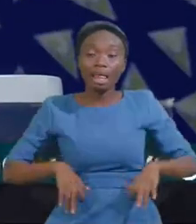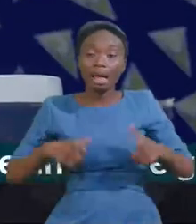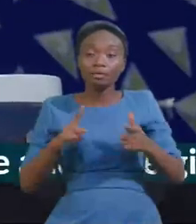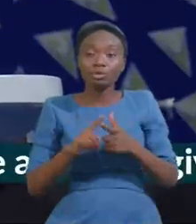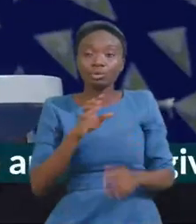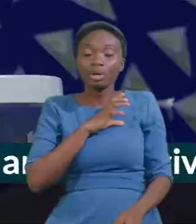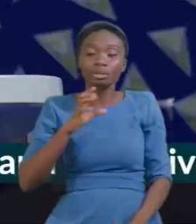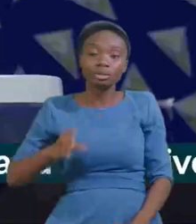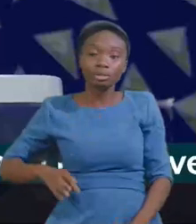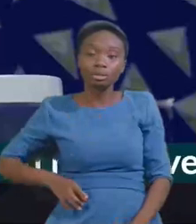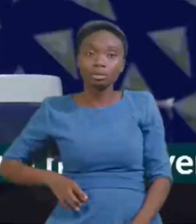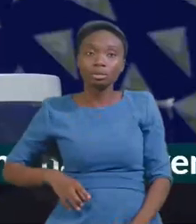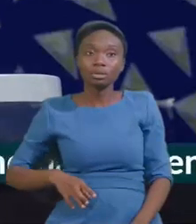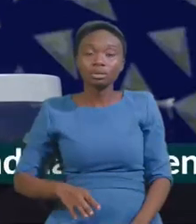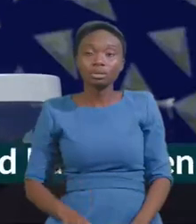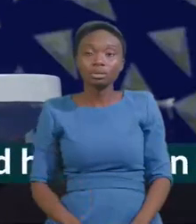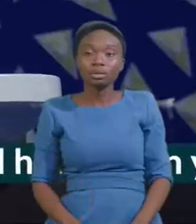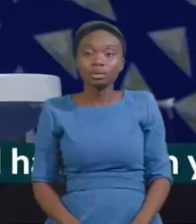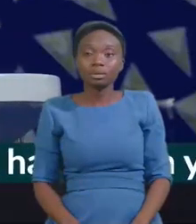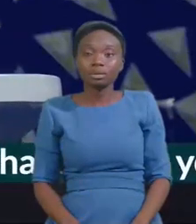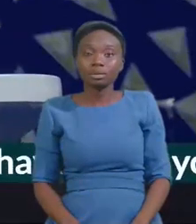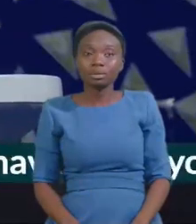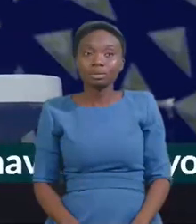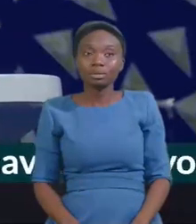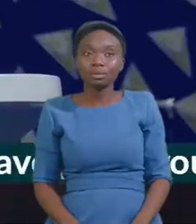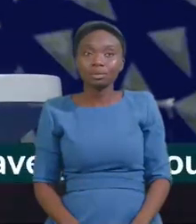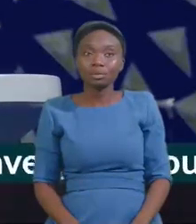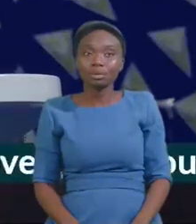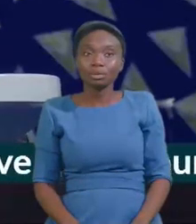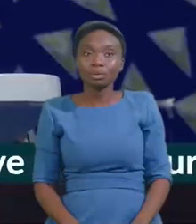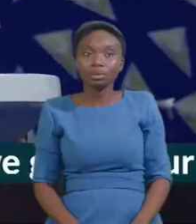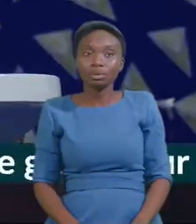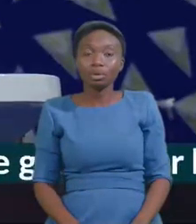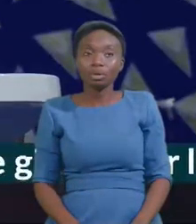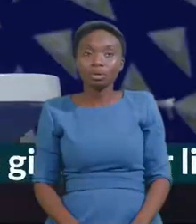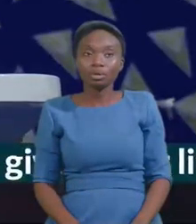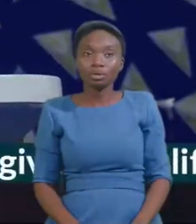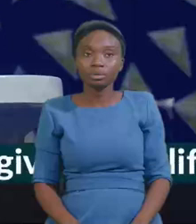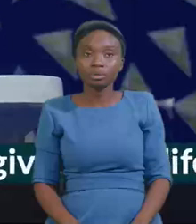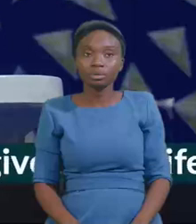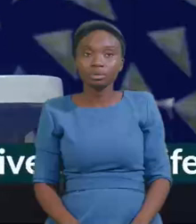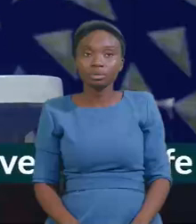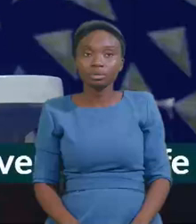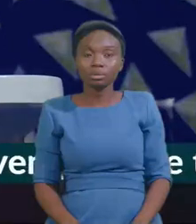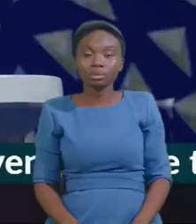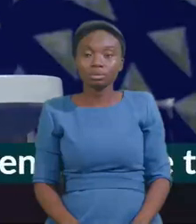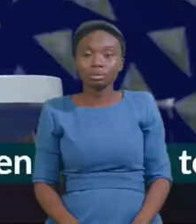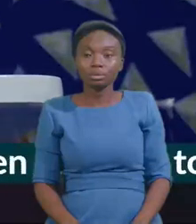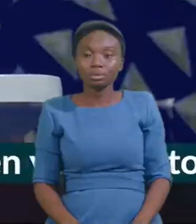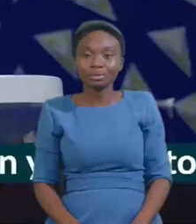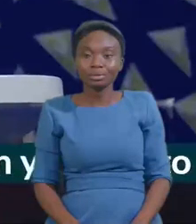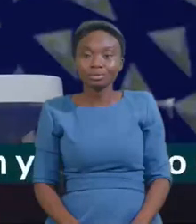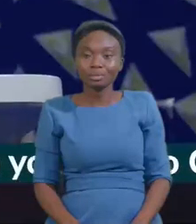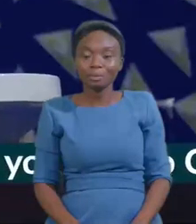y aura un banquet spécial en ligne pour tous ceux-là qui nous suivent en ligne et qui ont donné leur vie à Christ. This will take place on